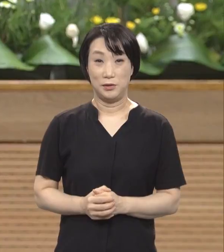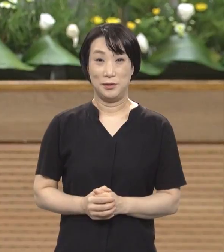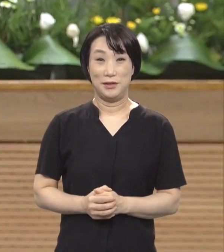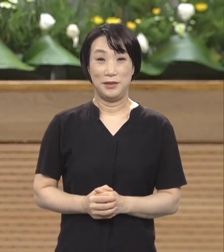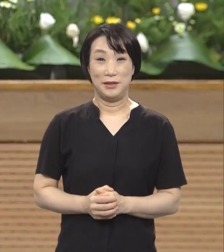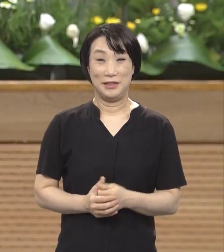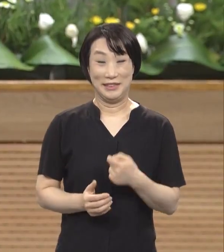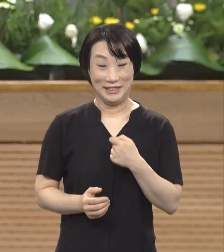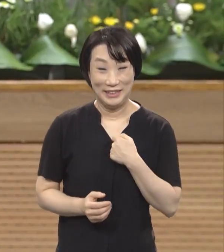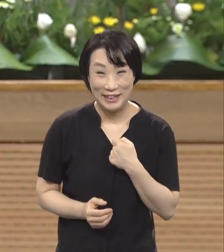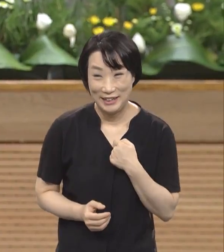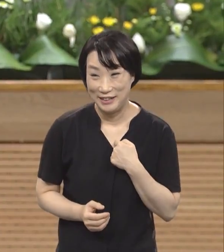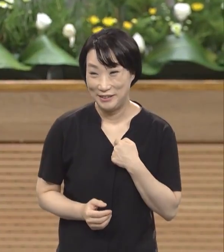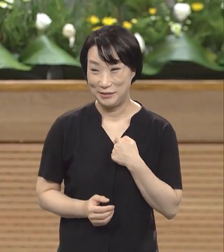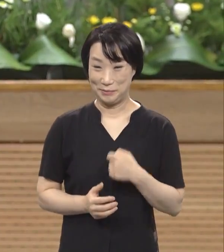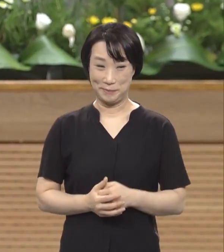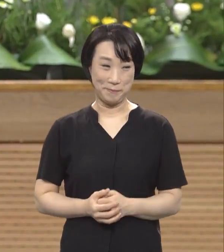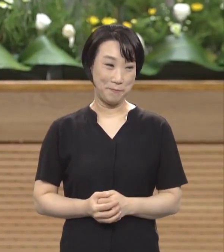목사님이